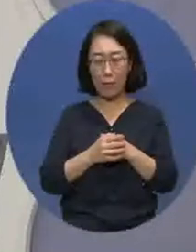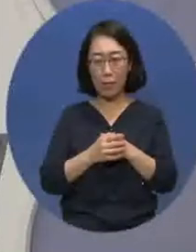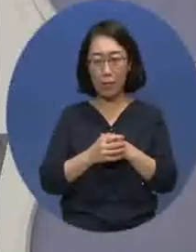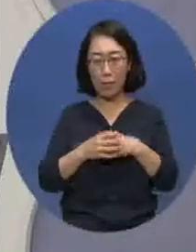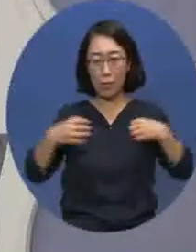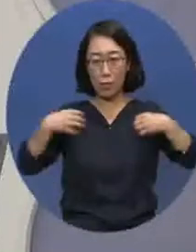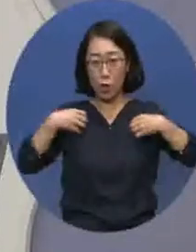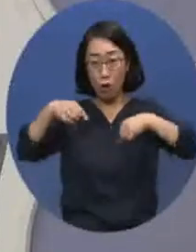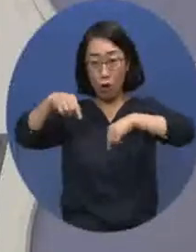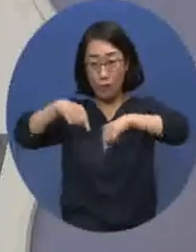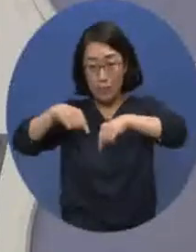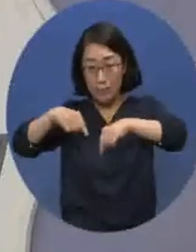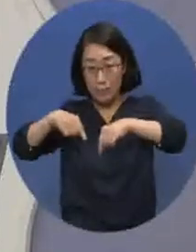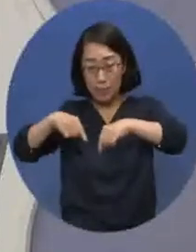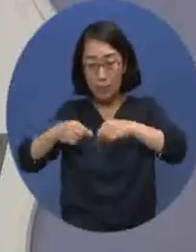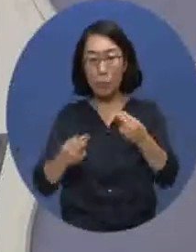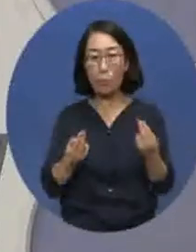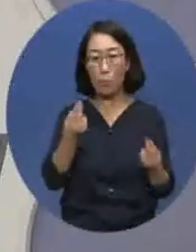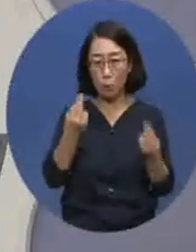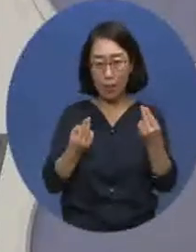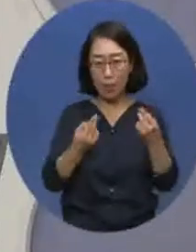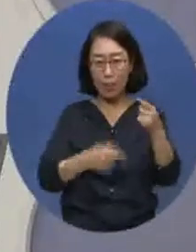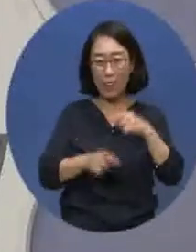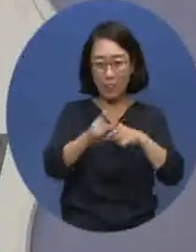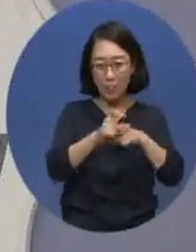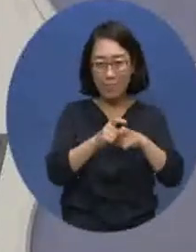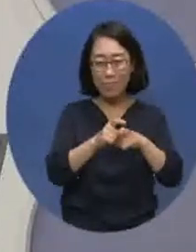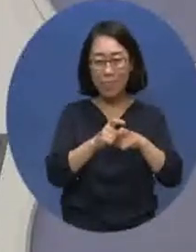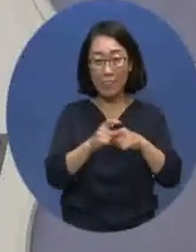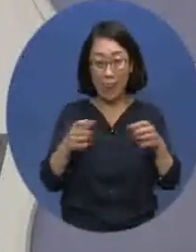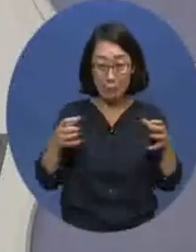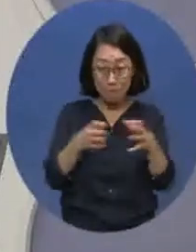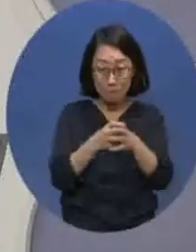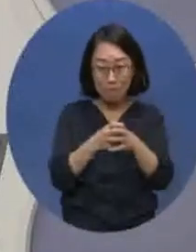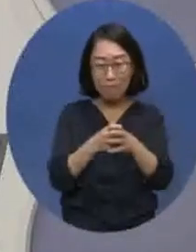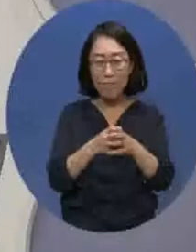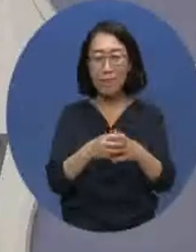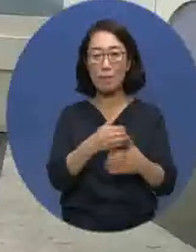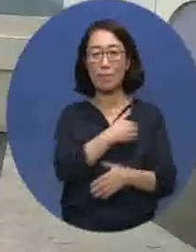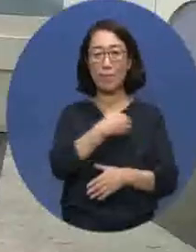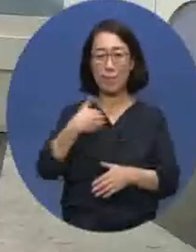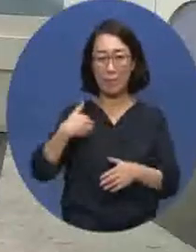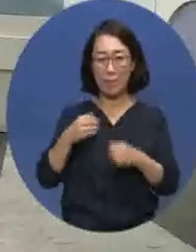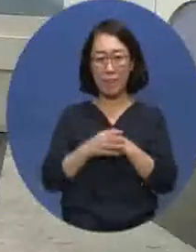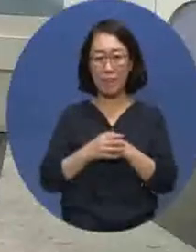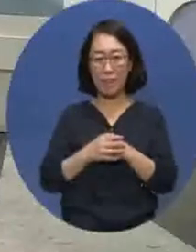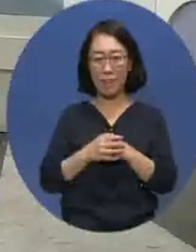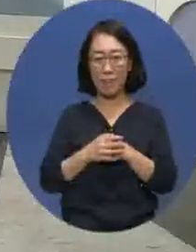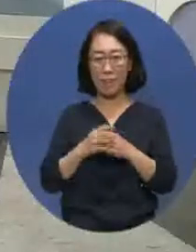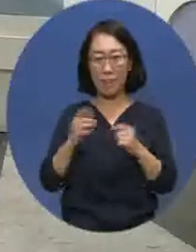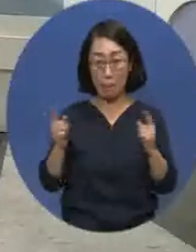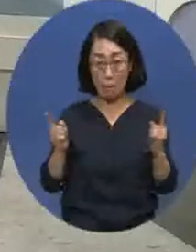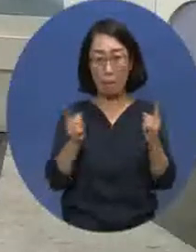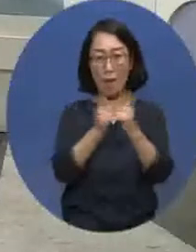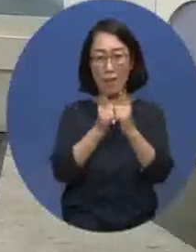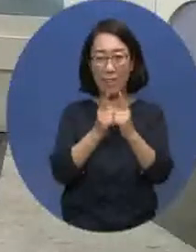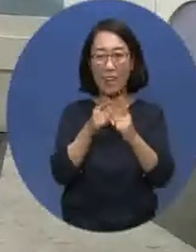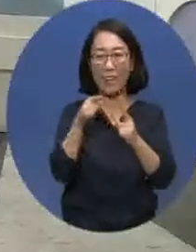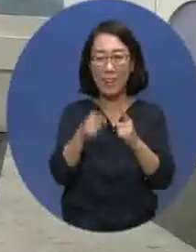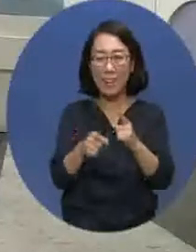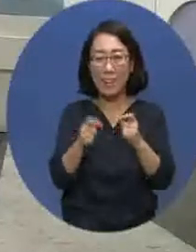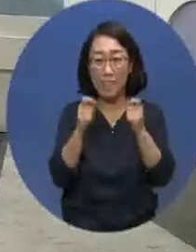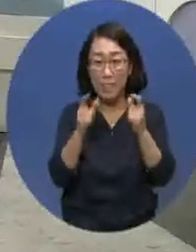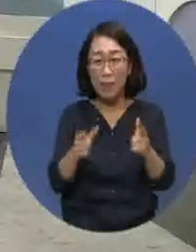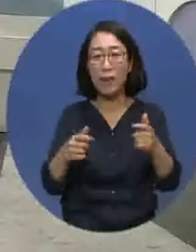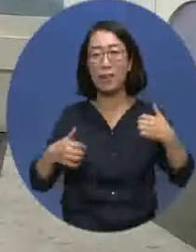주시니까 이제 훨씬 더 뿌듯해 집니다 그래요 왜 많습니다 이런 자리에서 서로 또 만날 수 있다는 기쁨 후에 에